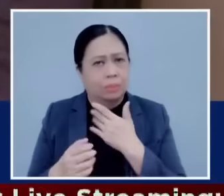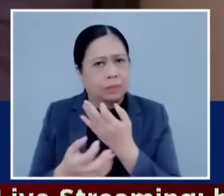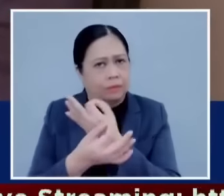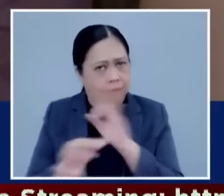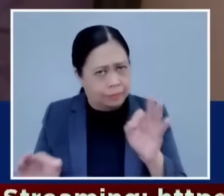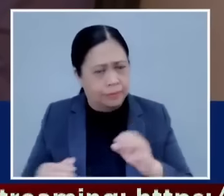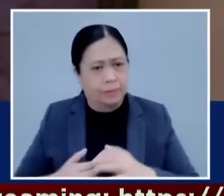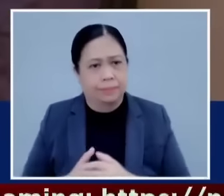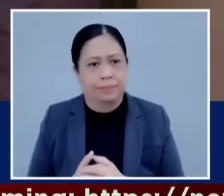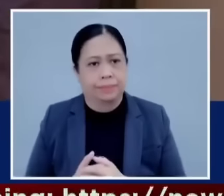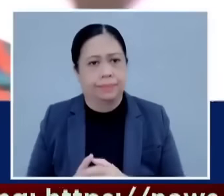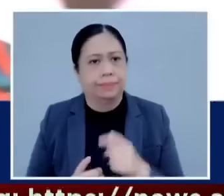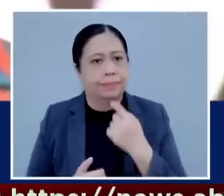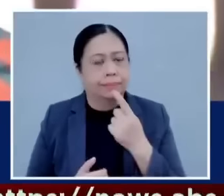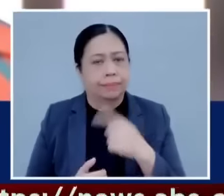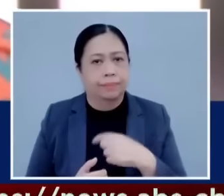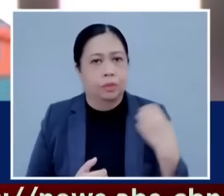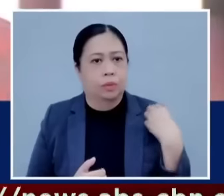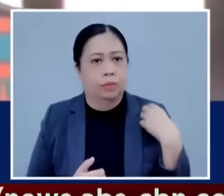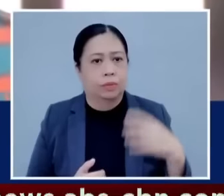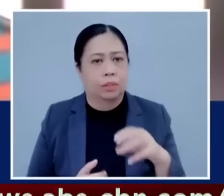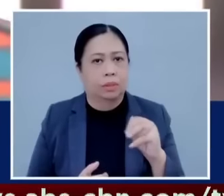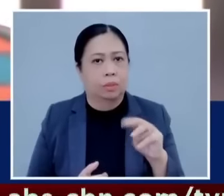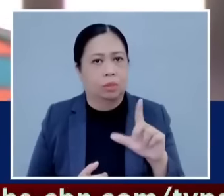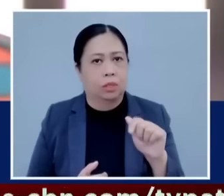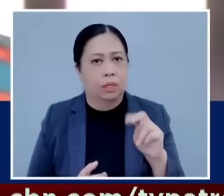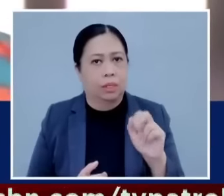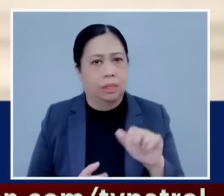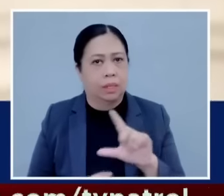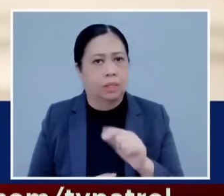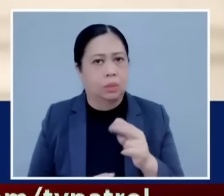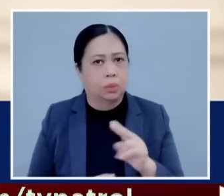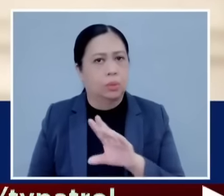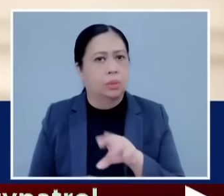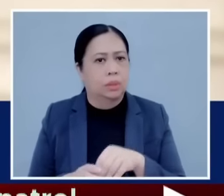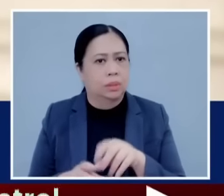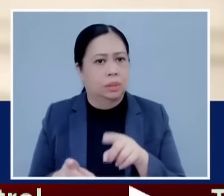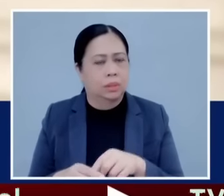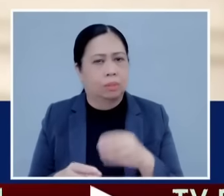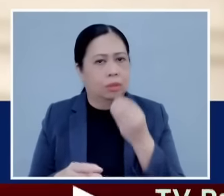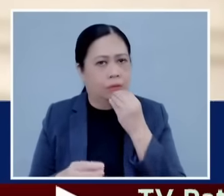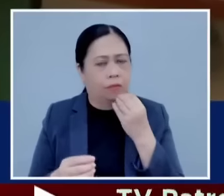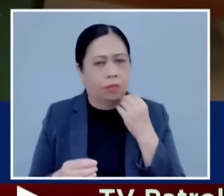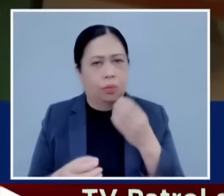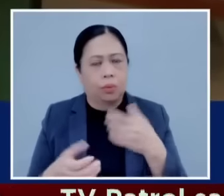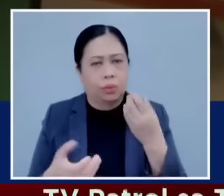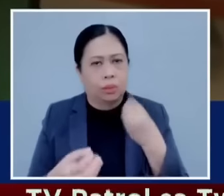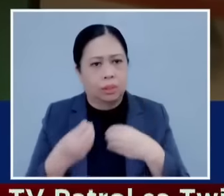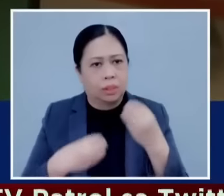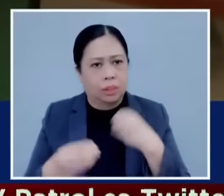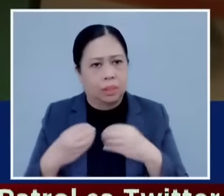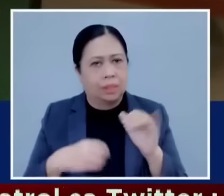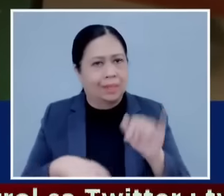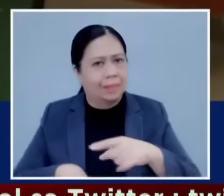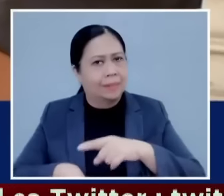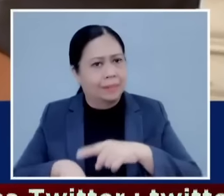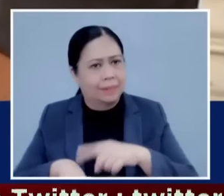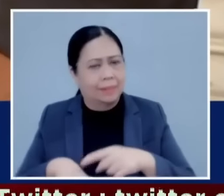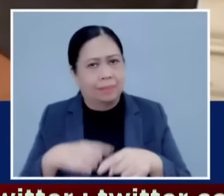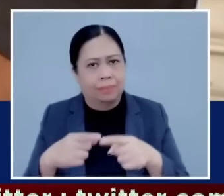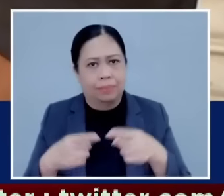Una na rin sinabi ng dalawang opisyal ng Mulanay LGU na kasama nila sa food court ang grupo ni Castro ng oras na mangyari